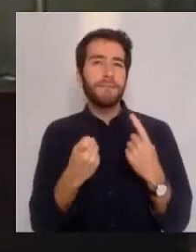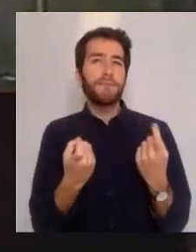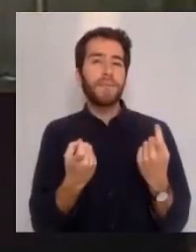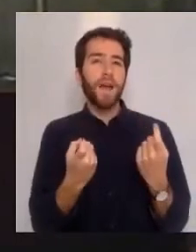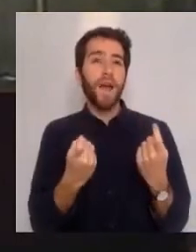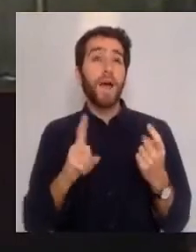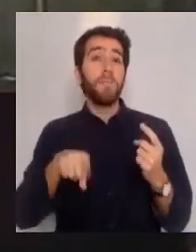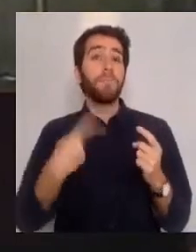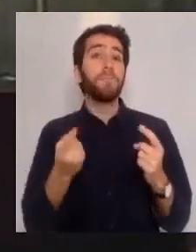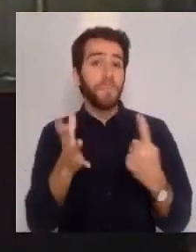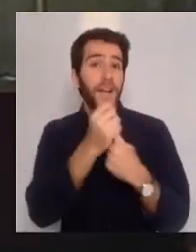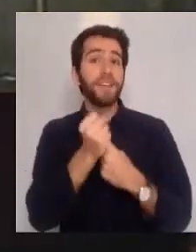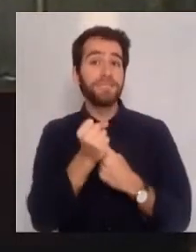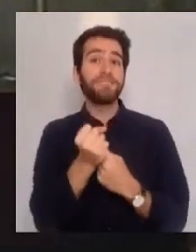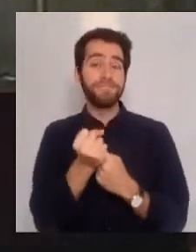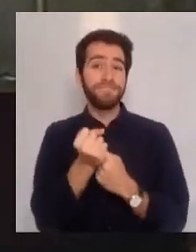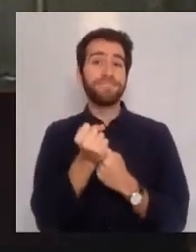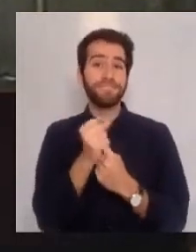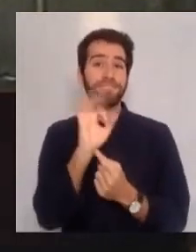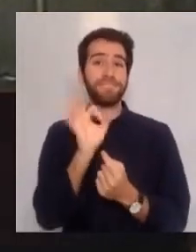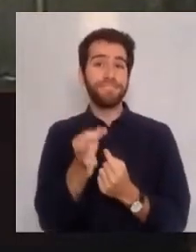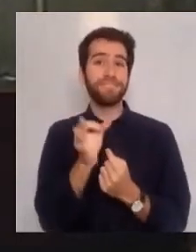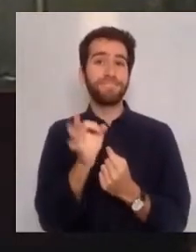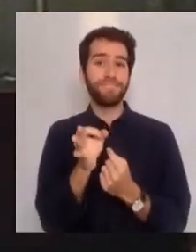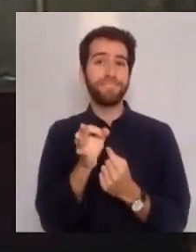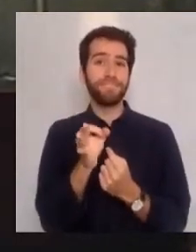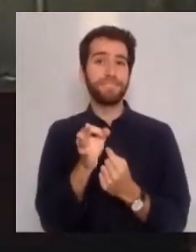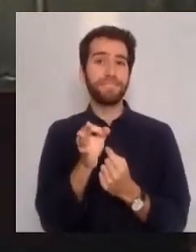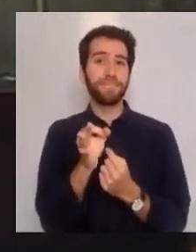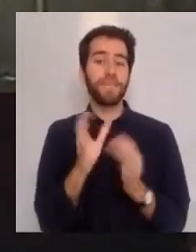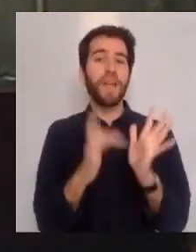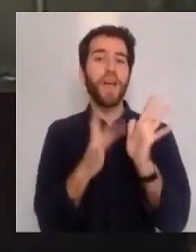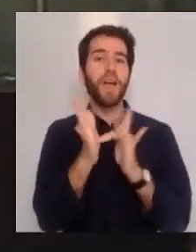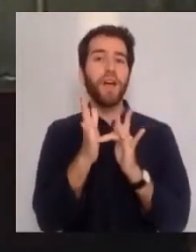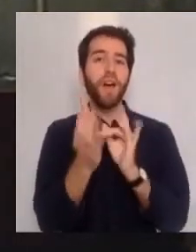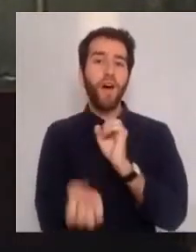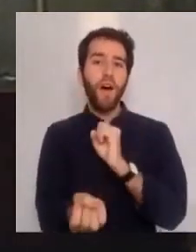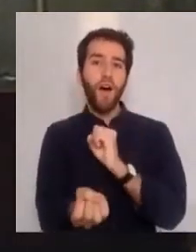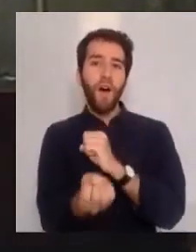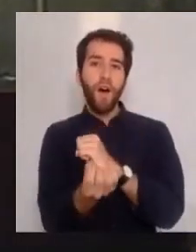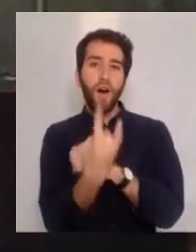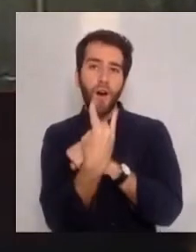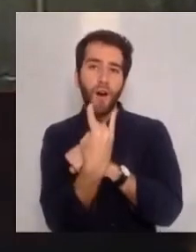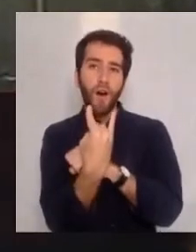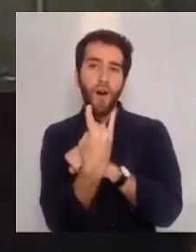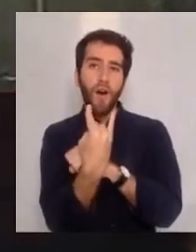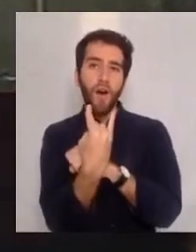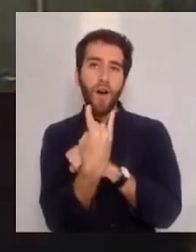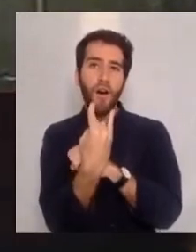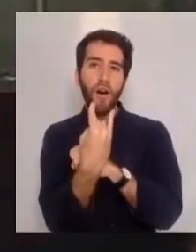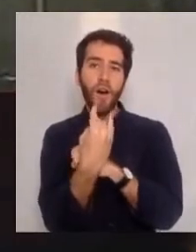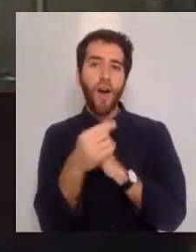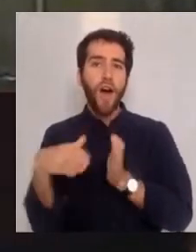trobar. El Senyor els va sortir a l'encontre i el van